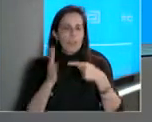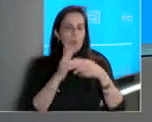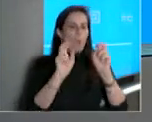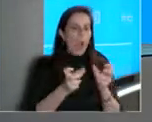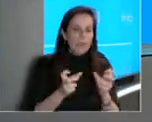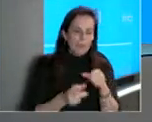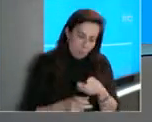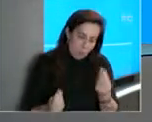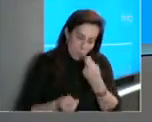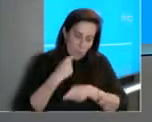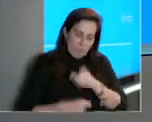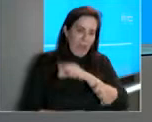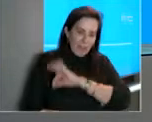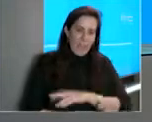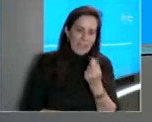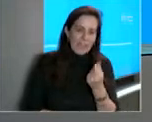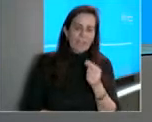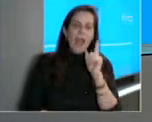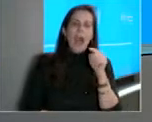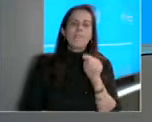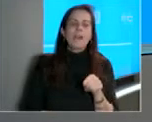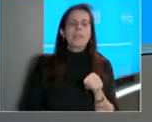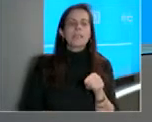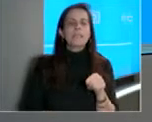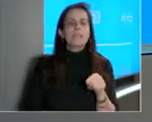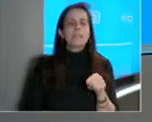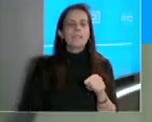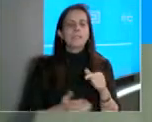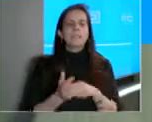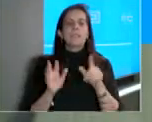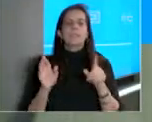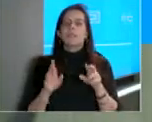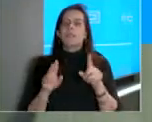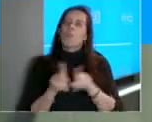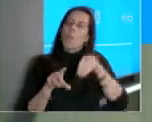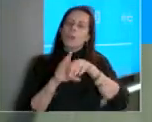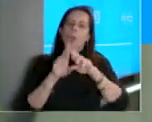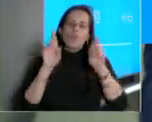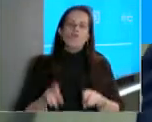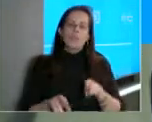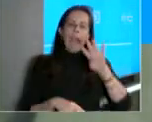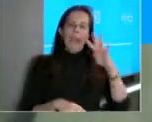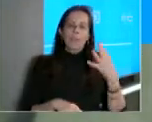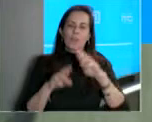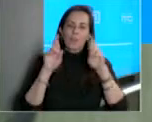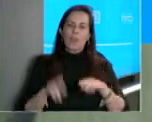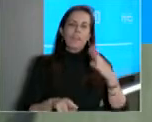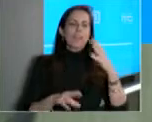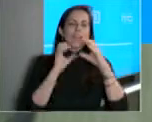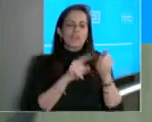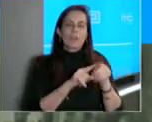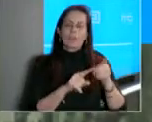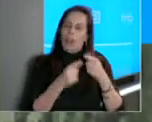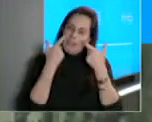רדיו, וזה עסק כלכלי לכל דבר, אבל זה נמצא באיזה מין רשות רביעית שאנחנו קוראים לה רשות רביעית התקשורת,